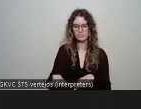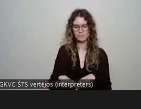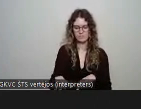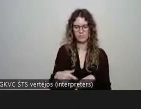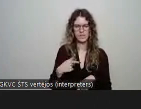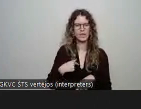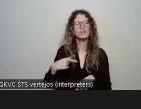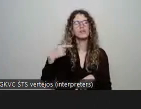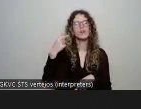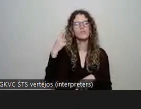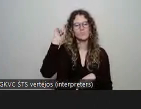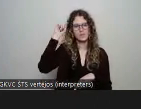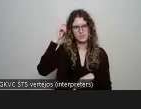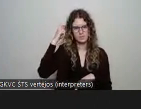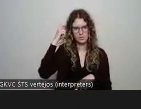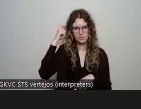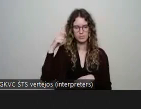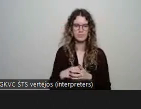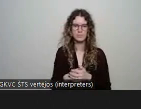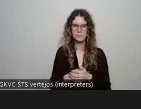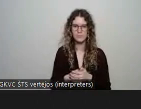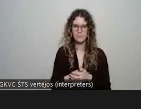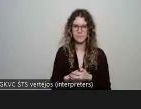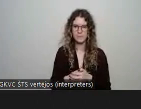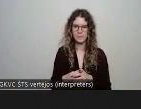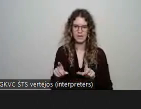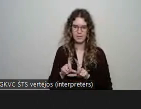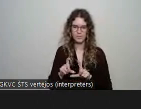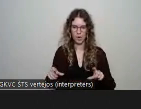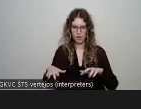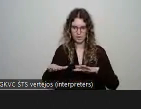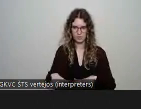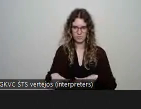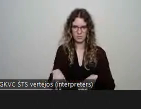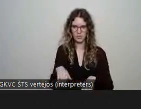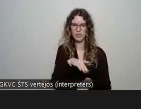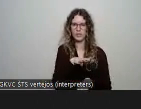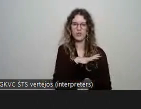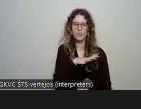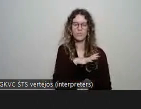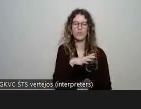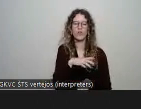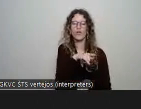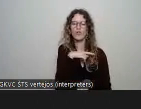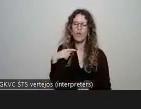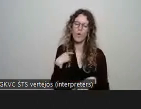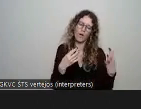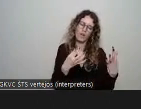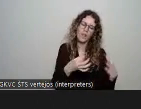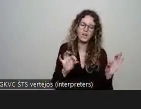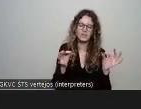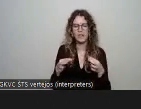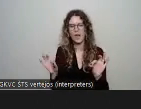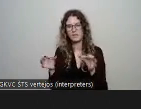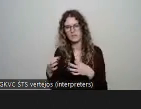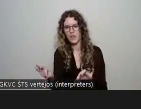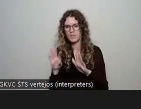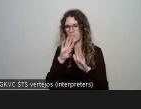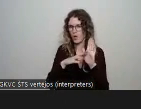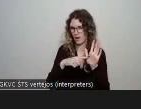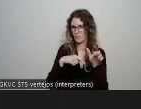prisimenu, kad kai mokyklos turėjo daugiau laisvės, kalbant apie programą, ir kai